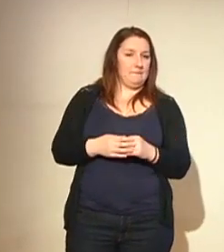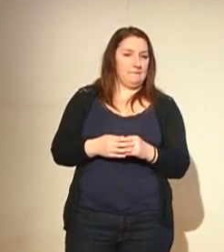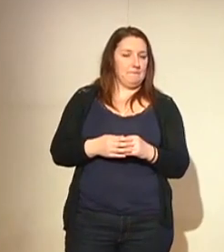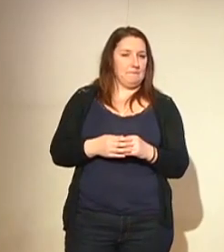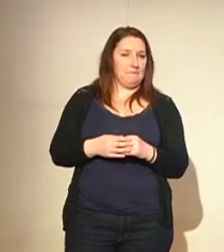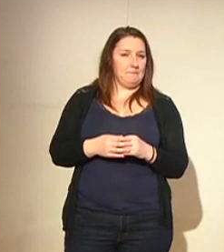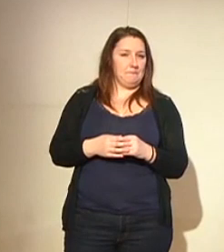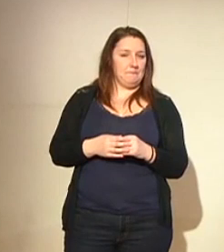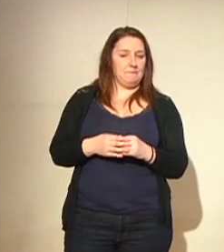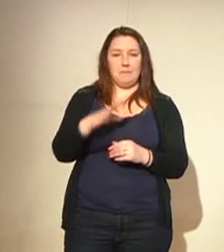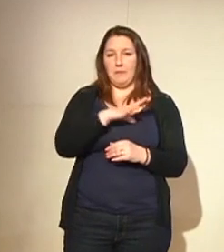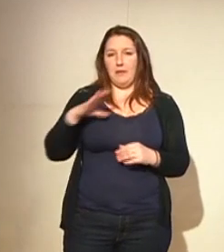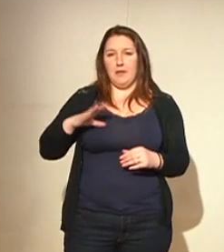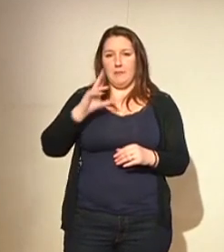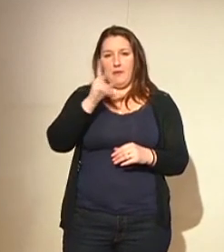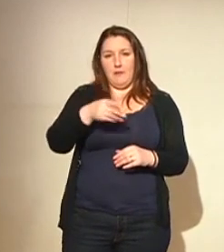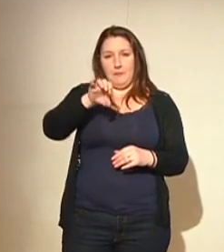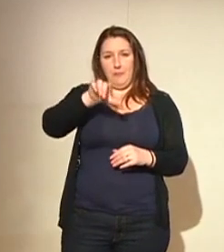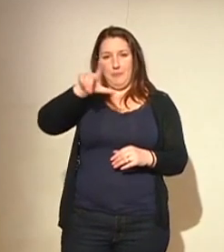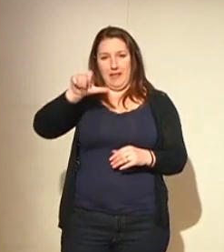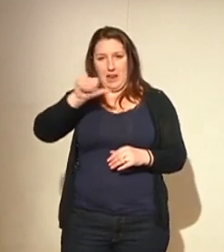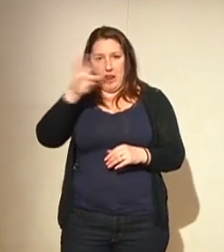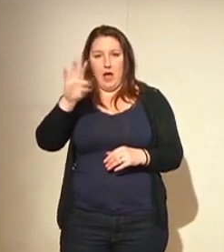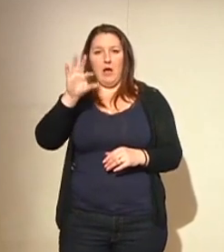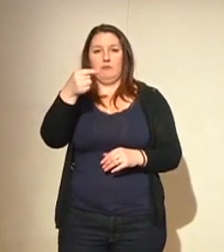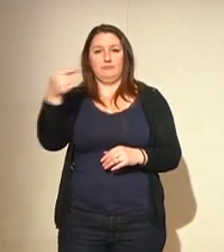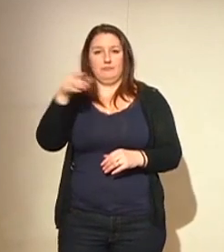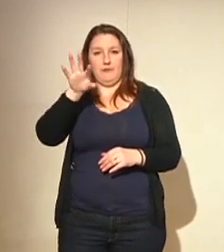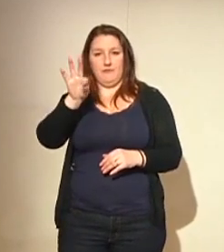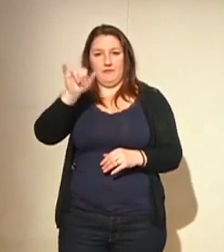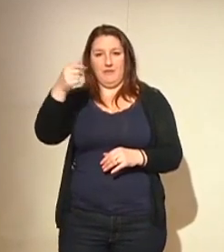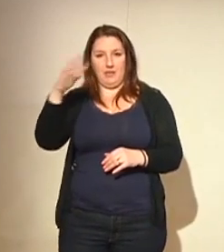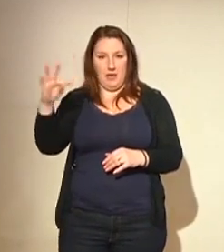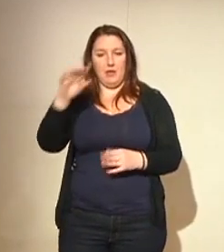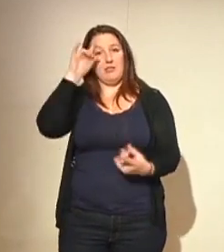et Madame péfinet pour l'UMP